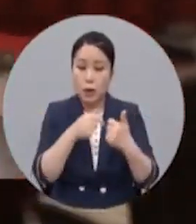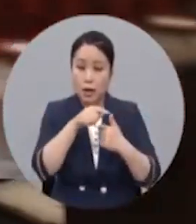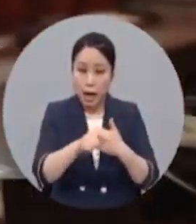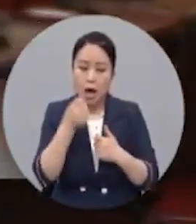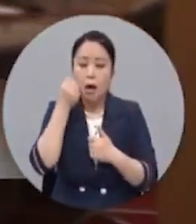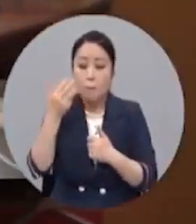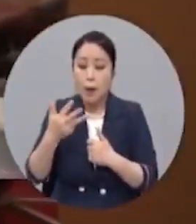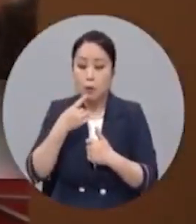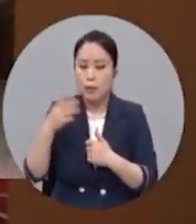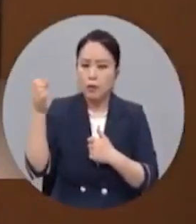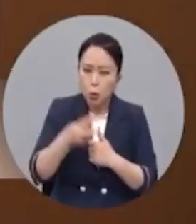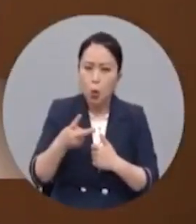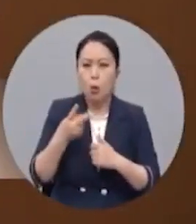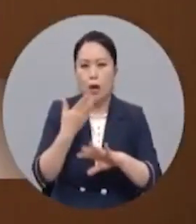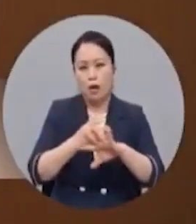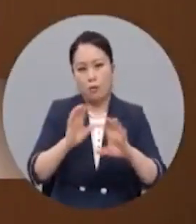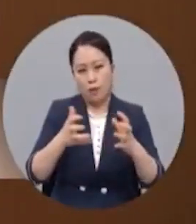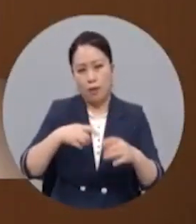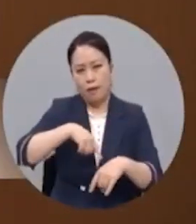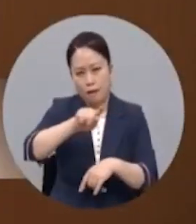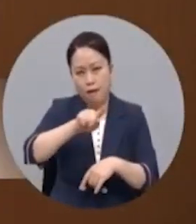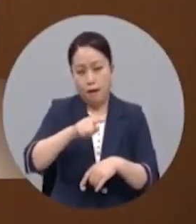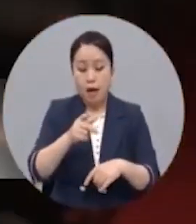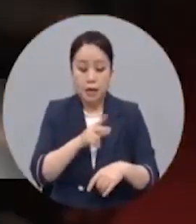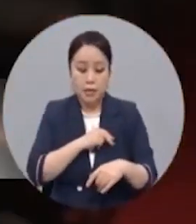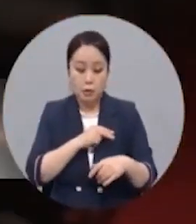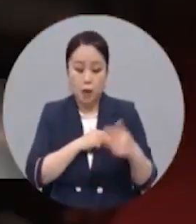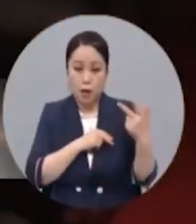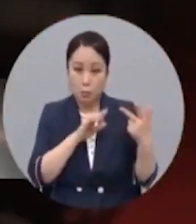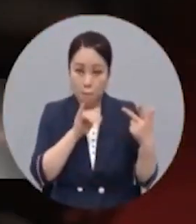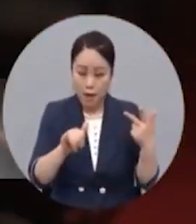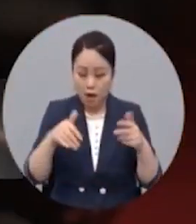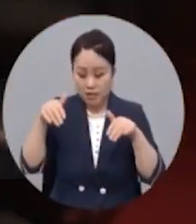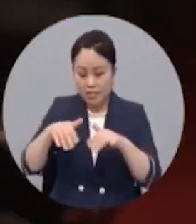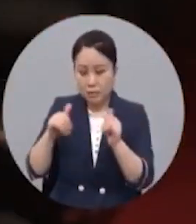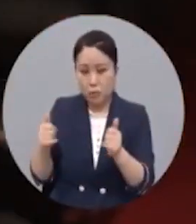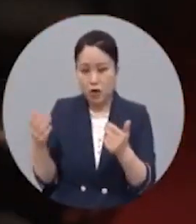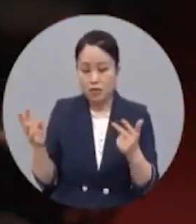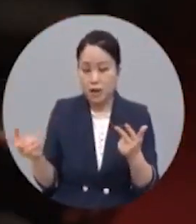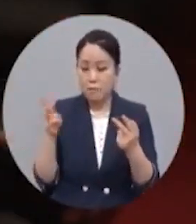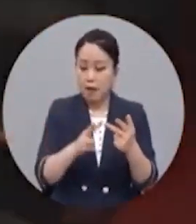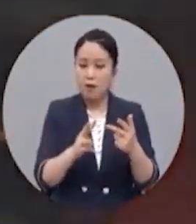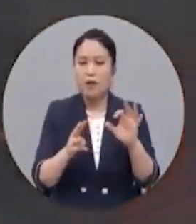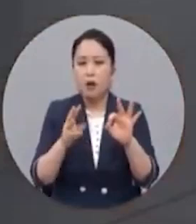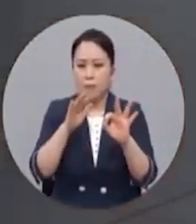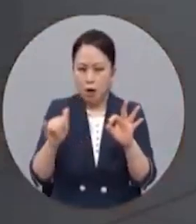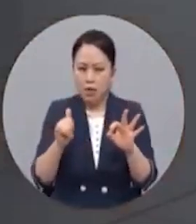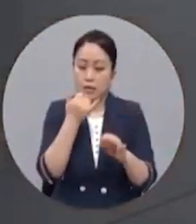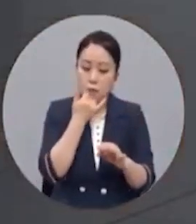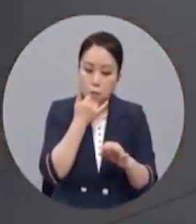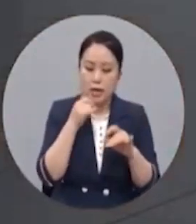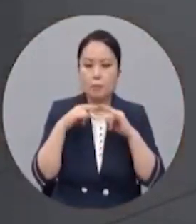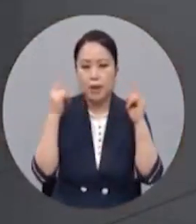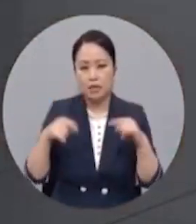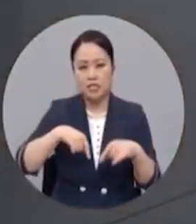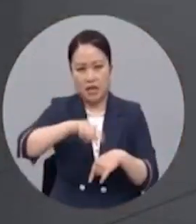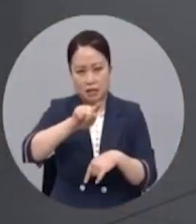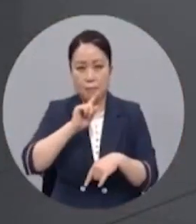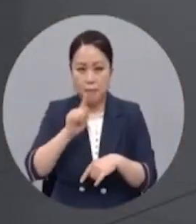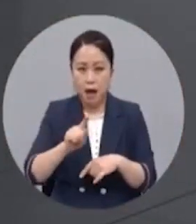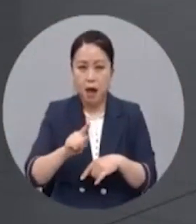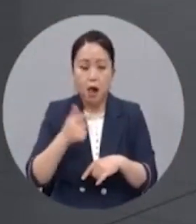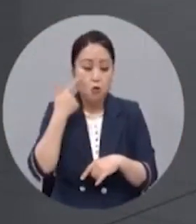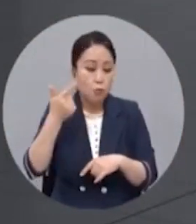갑니다. 의원 7명과 수행 직원 3명 등 10명이 독일, 프랑스로 떠납니다. 6박 8일간